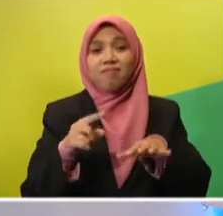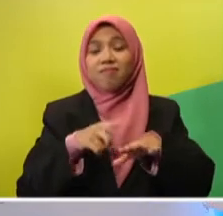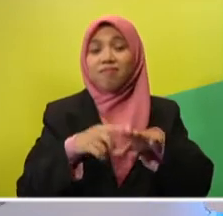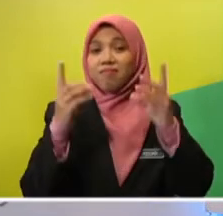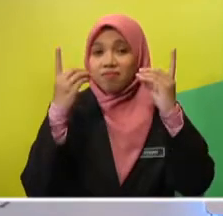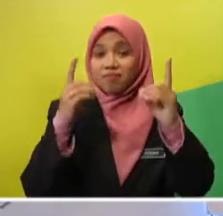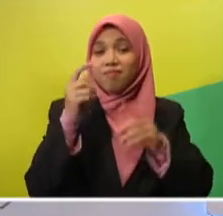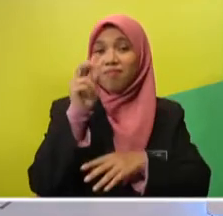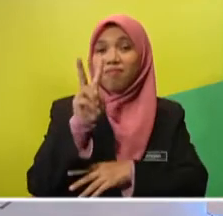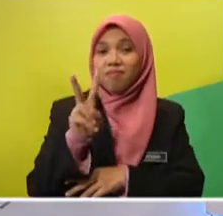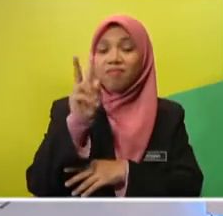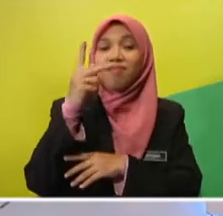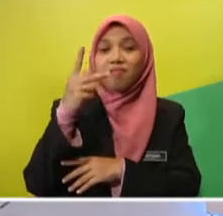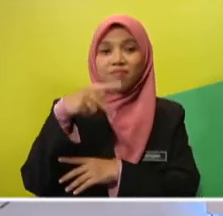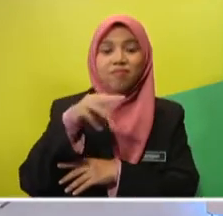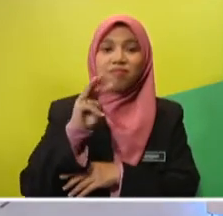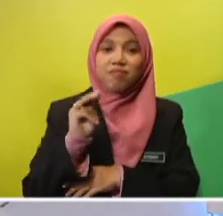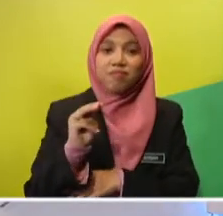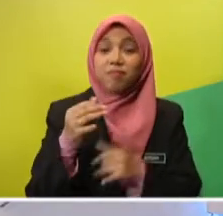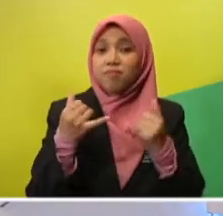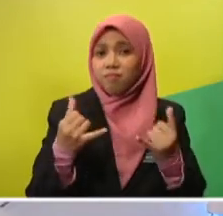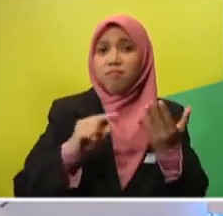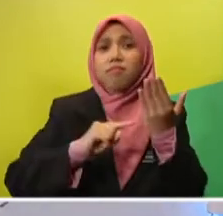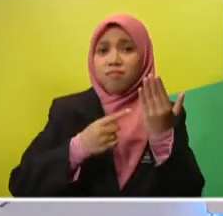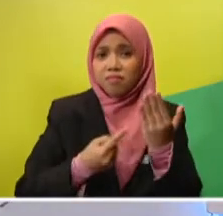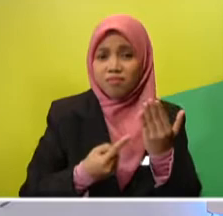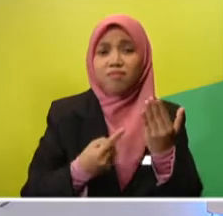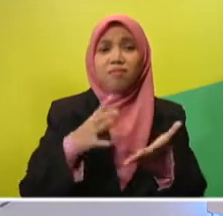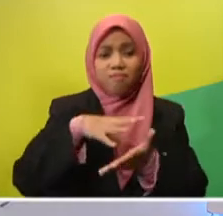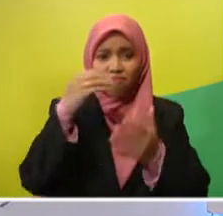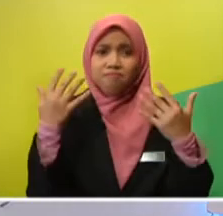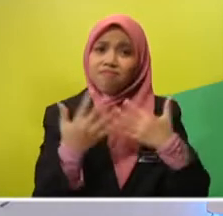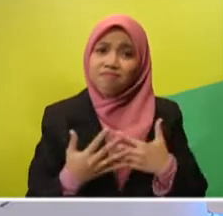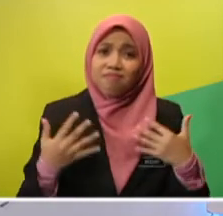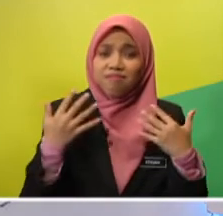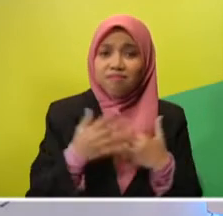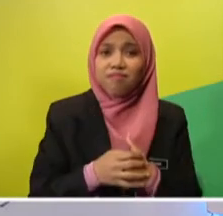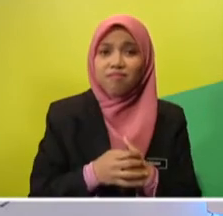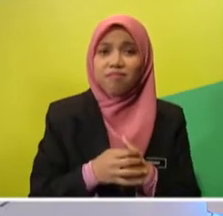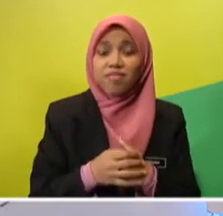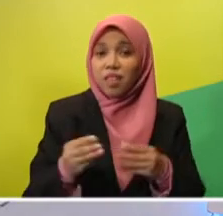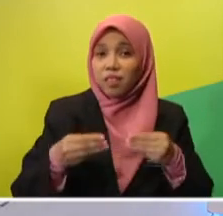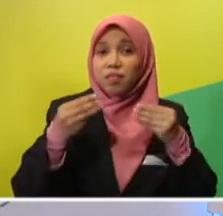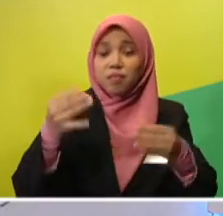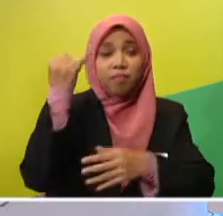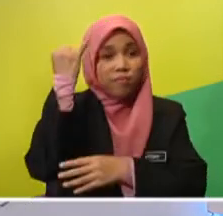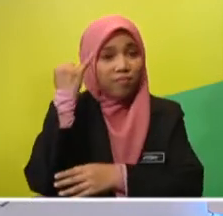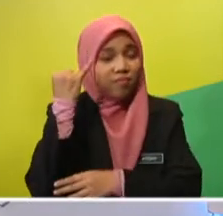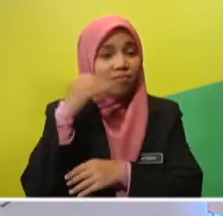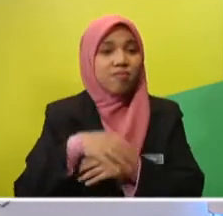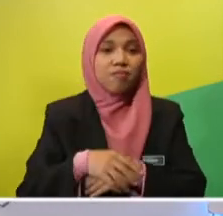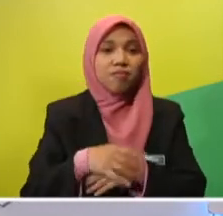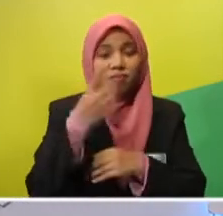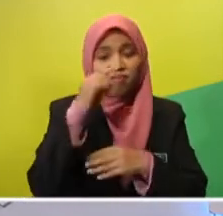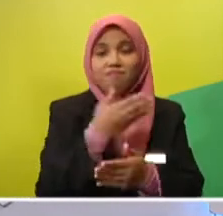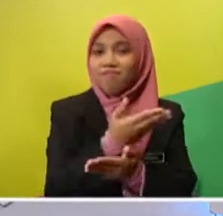KPM. Yang pastinya kita dah nak mulakan pembelajaran yang menyeronokkan pada hari ini yang dapat memberi ilmu pengetahuan dan manfaat untuk